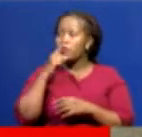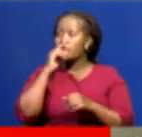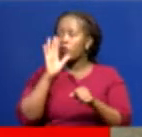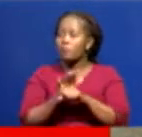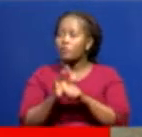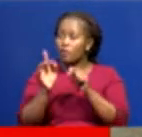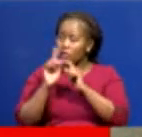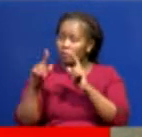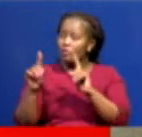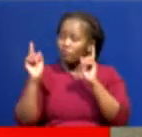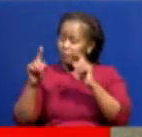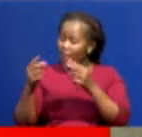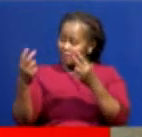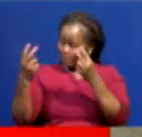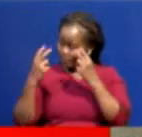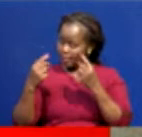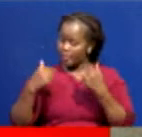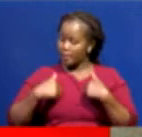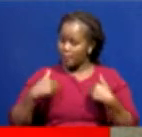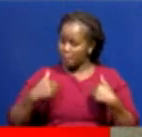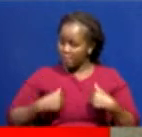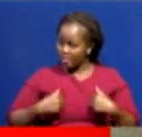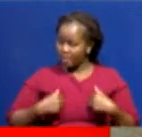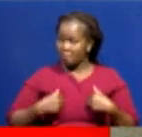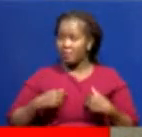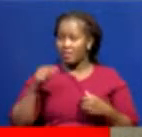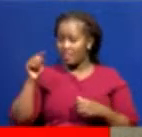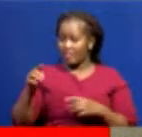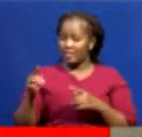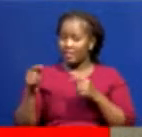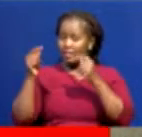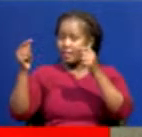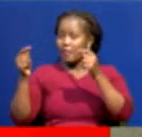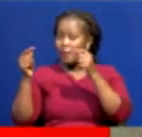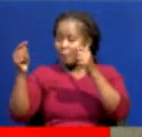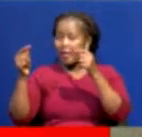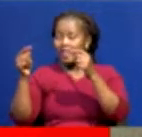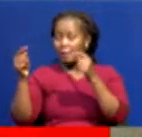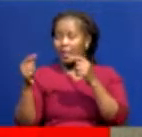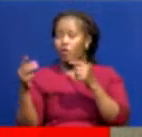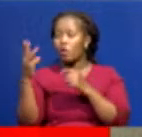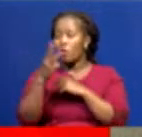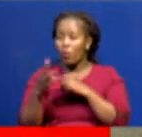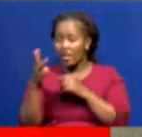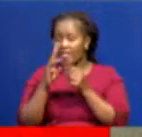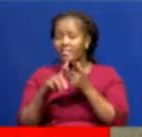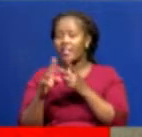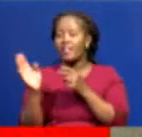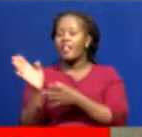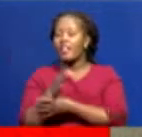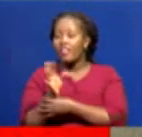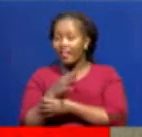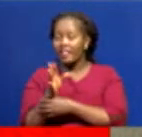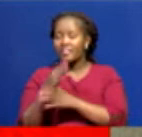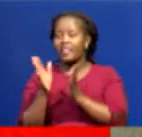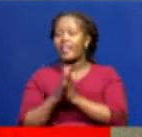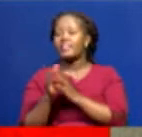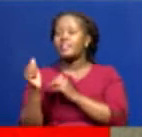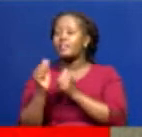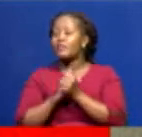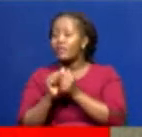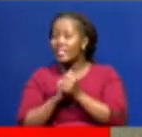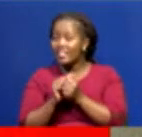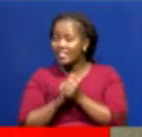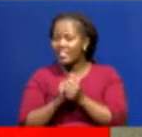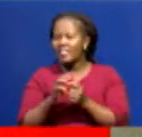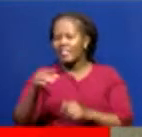wanione kwa macho kwamba hii maandamano ya Jumatano, Alhamisi na Ijumaa,